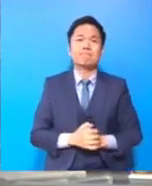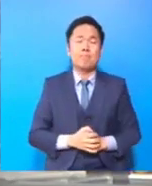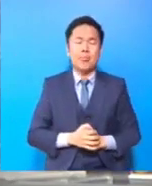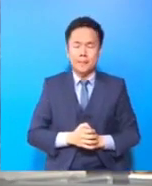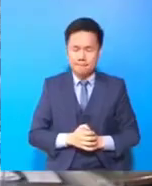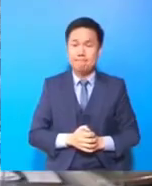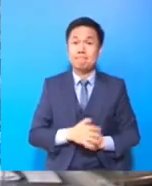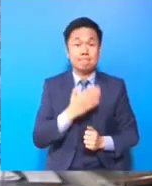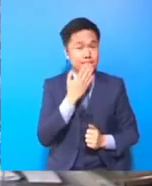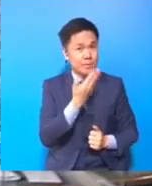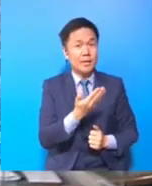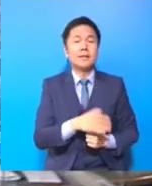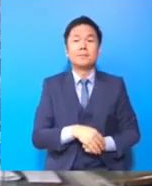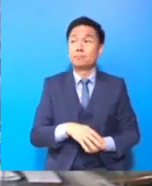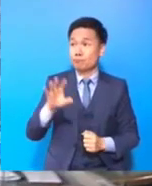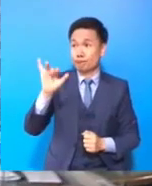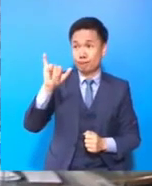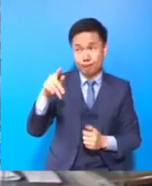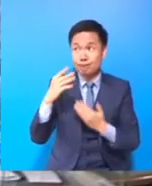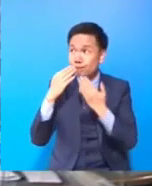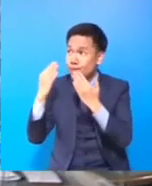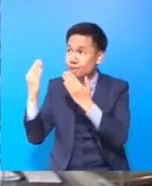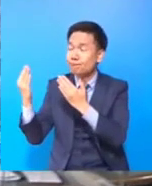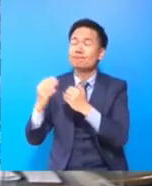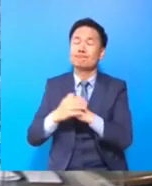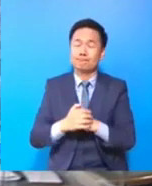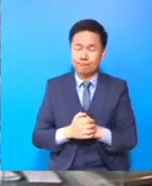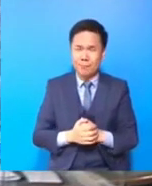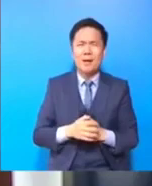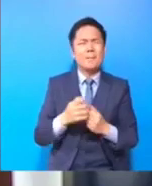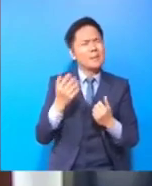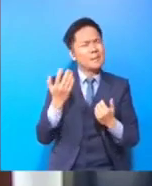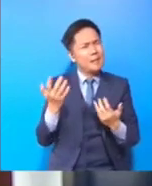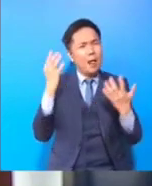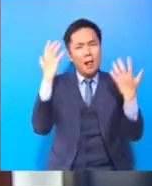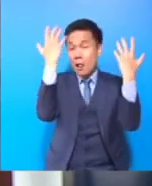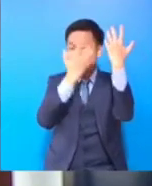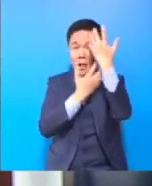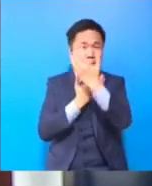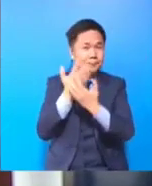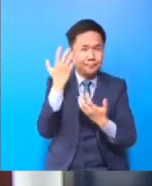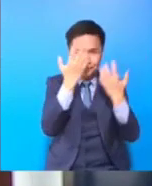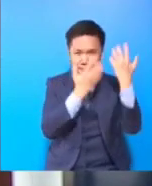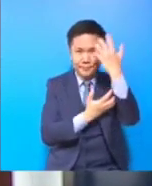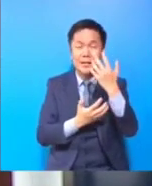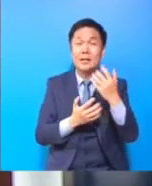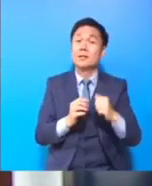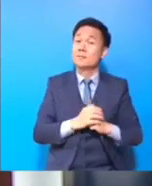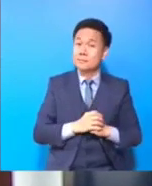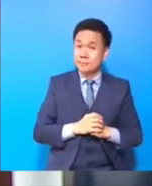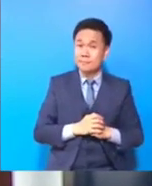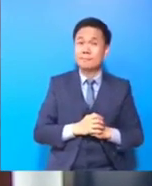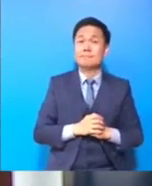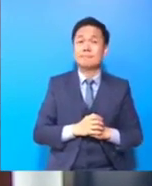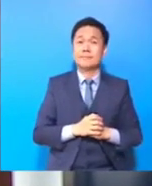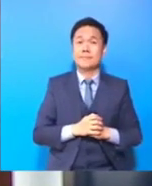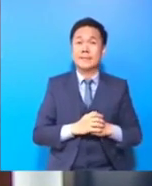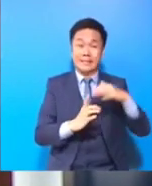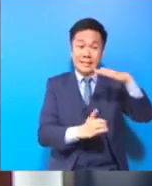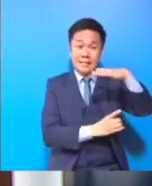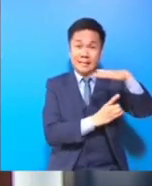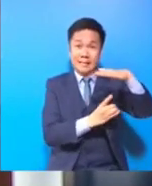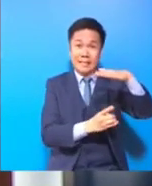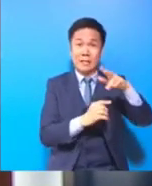Ya betul itu masih yang Mama sebenarnya banyak kekeliruan yang berlaku Saya melihat sebenarnya dashni